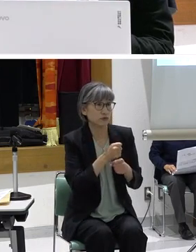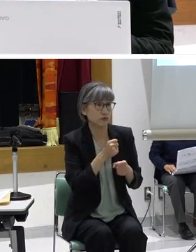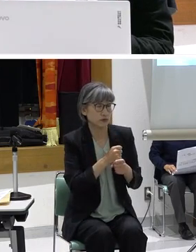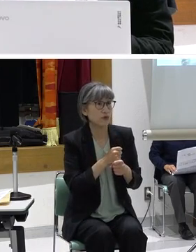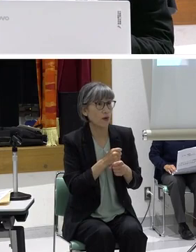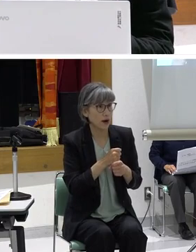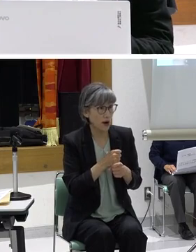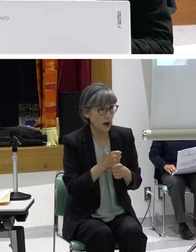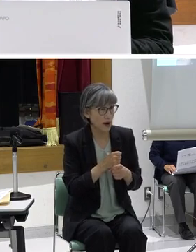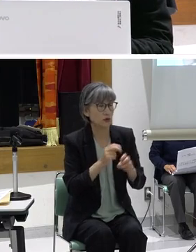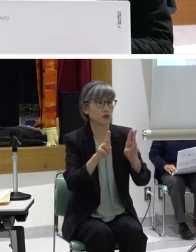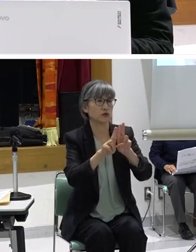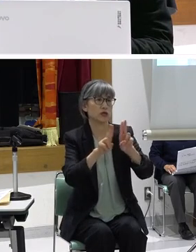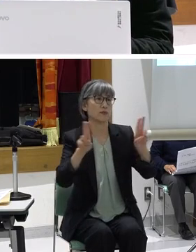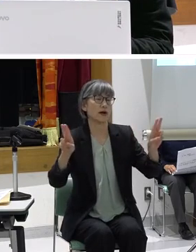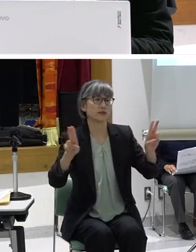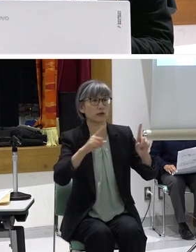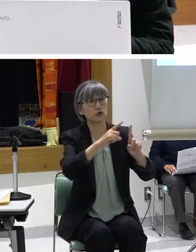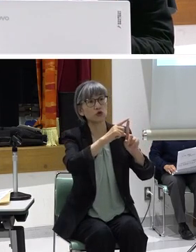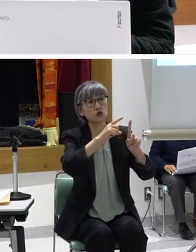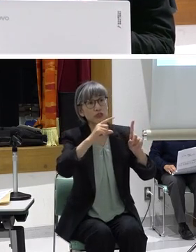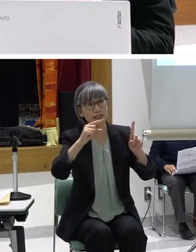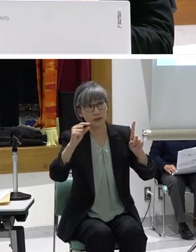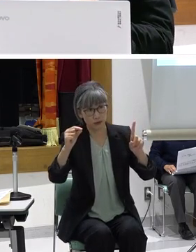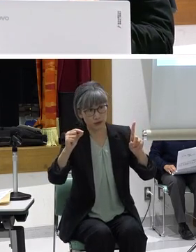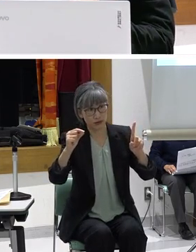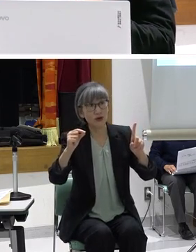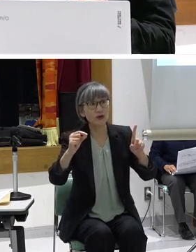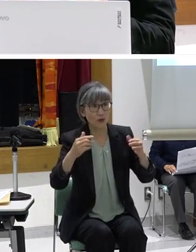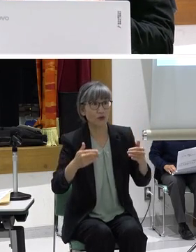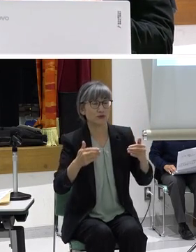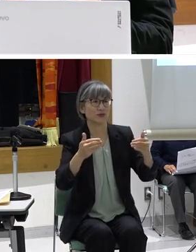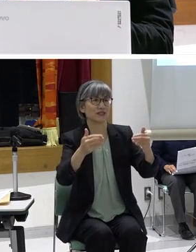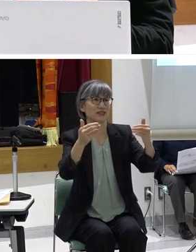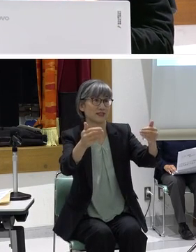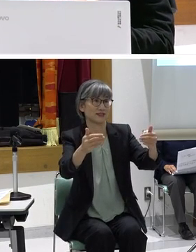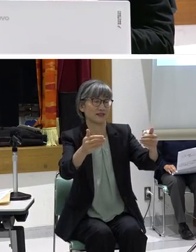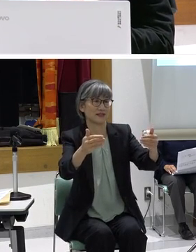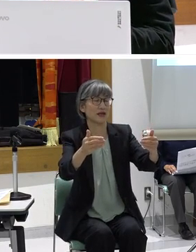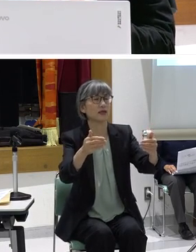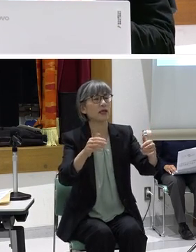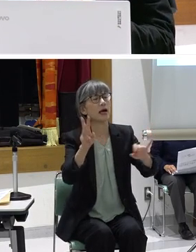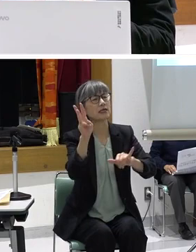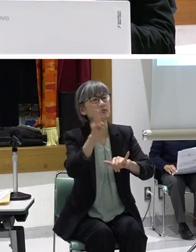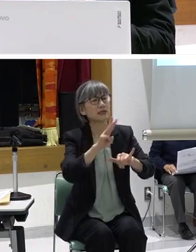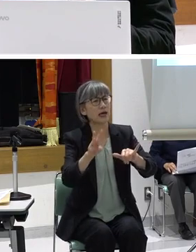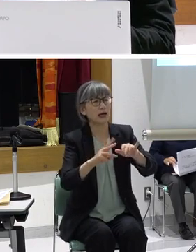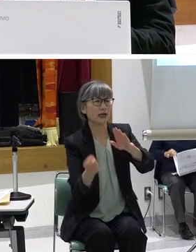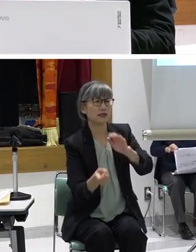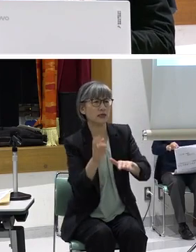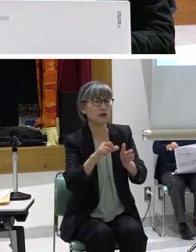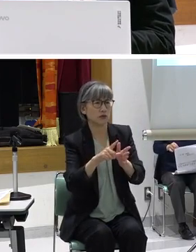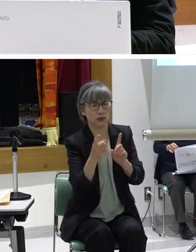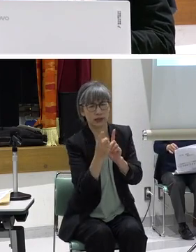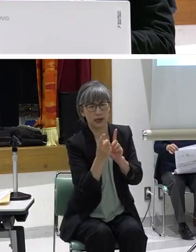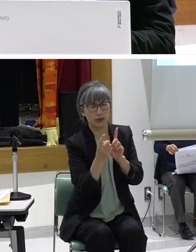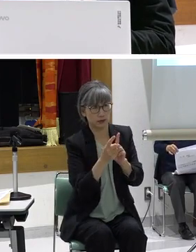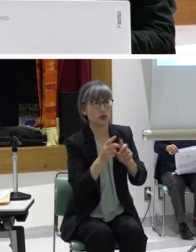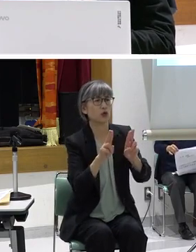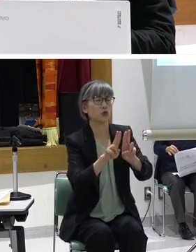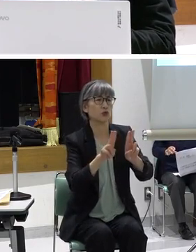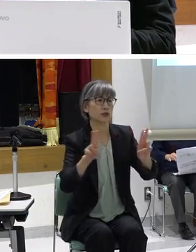で、あとユニバーサルツーリズムの推進というのこと。で、災害時緊急時に対応した UD のまちづく